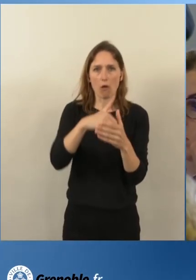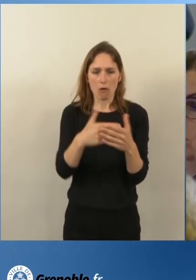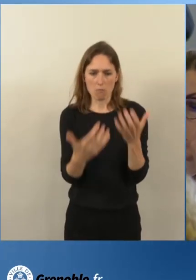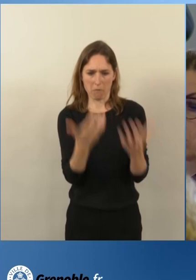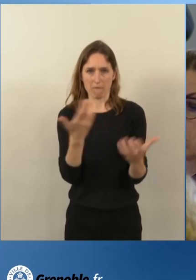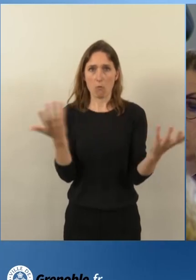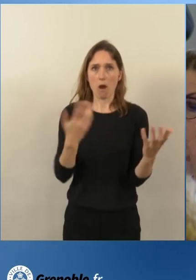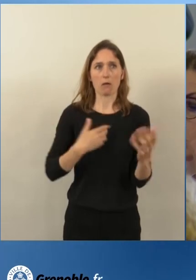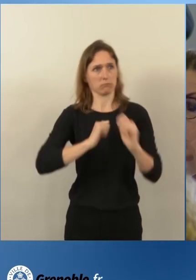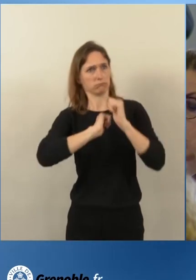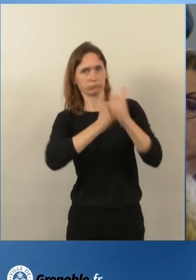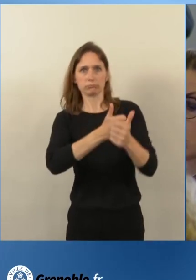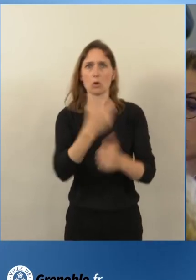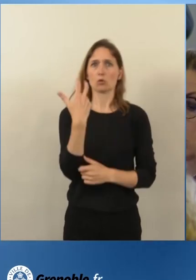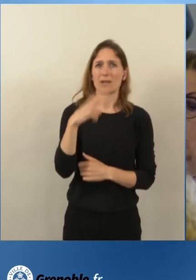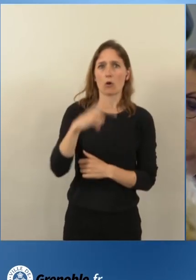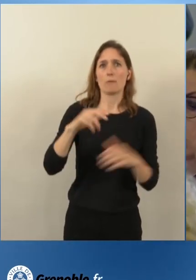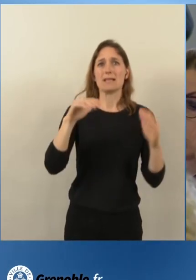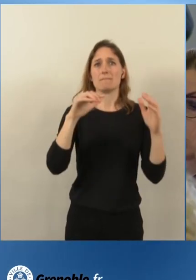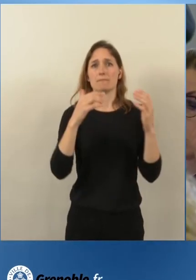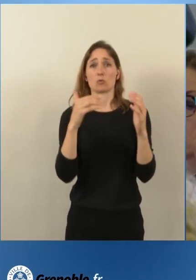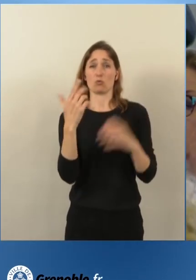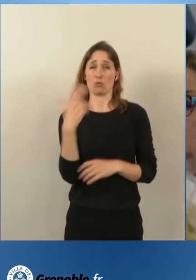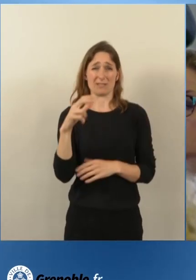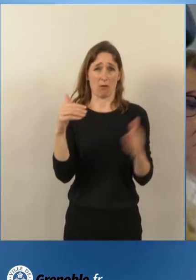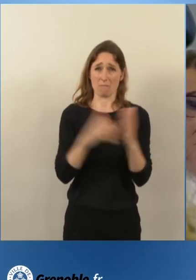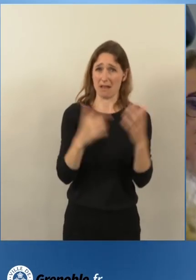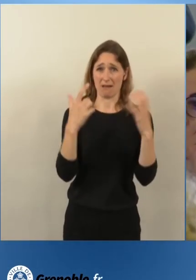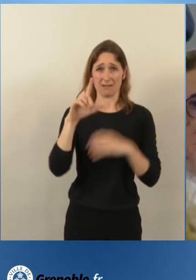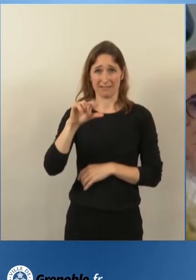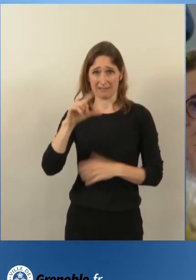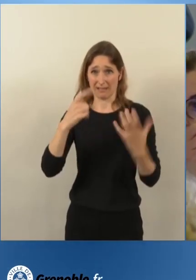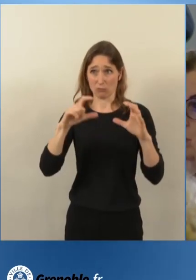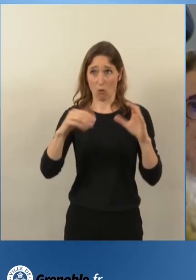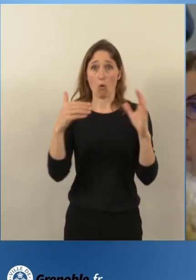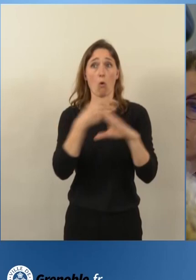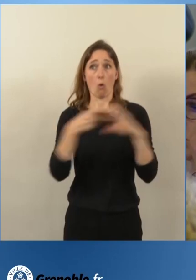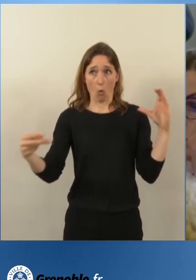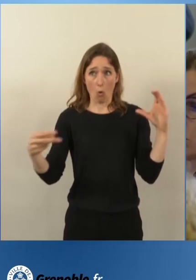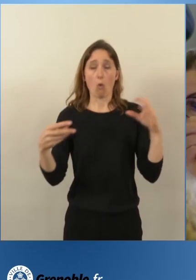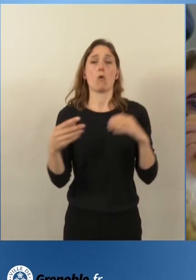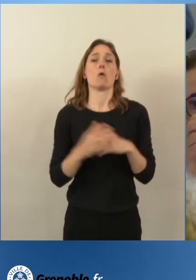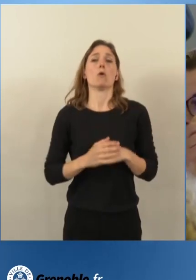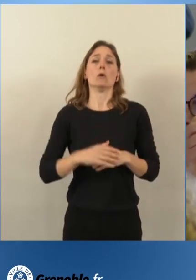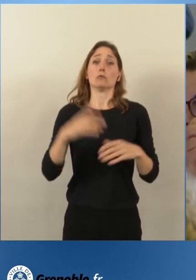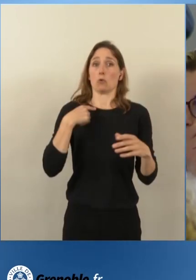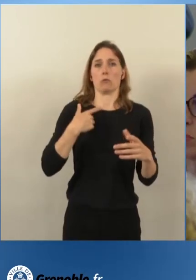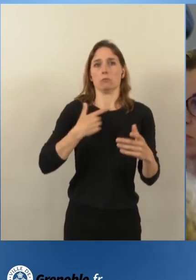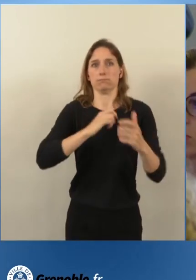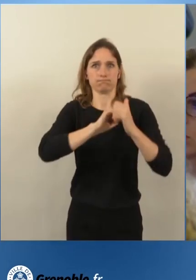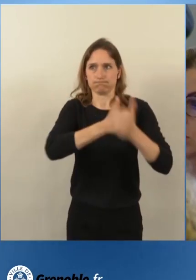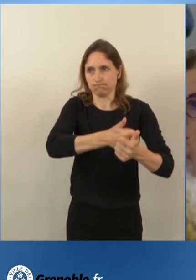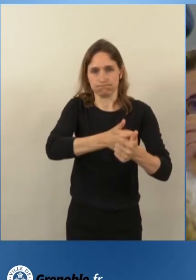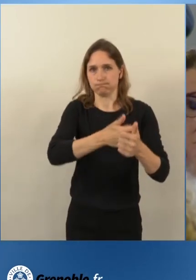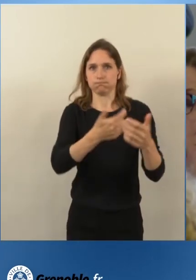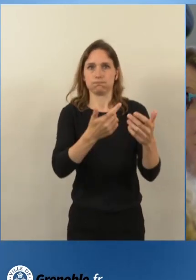700 euros de préjudice à une employée municipale et cet appel le contribuable paye chaque fois deux fois il paye